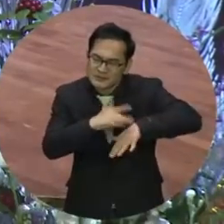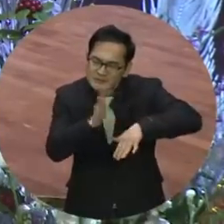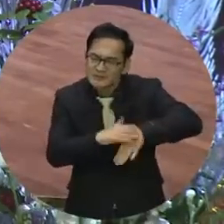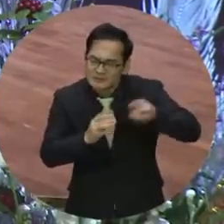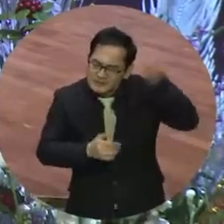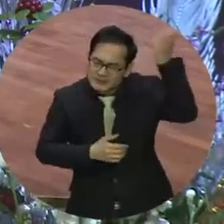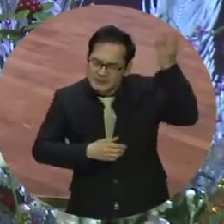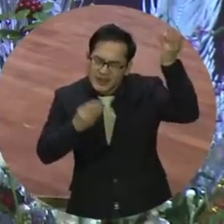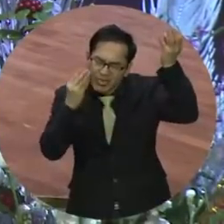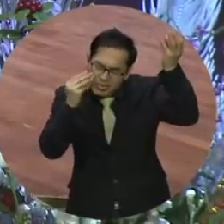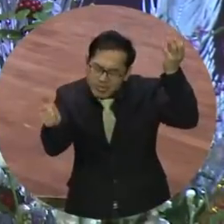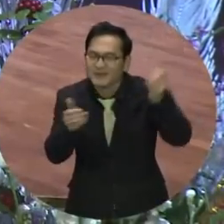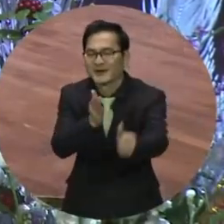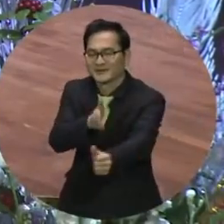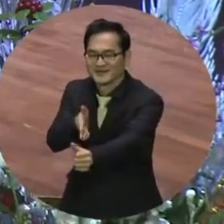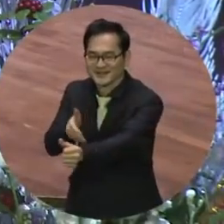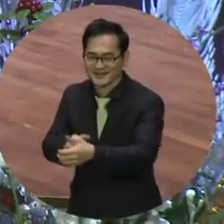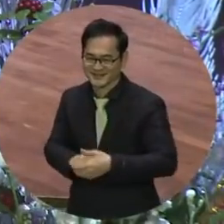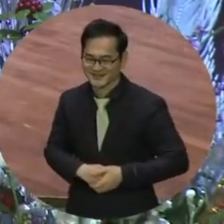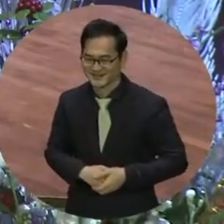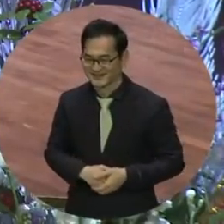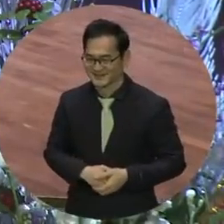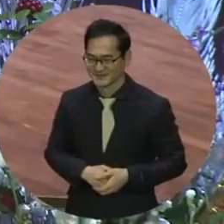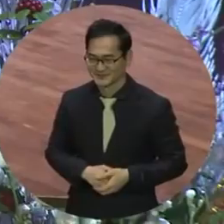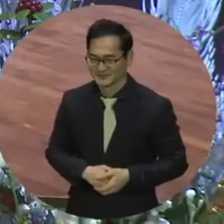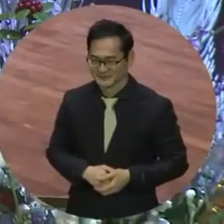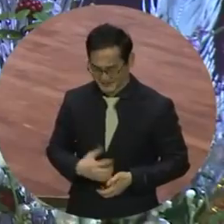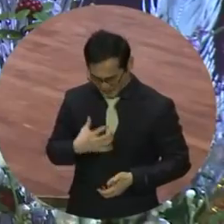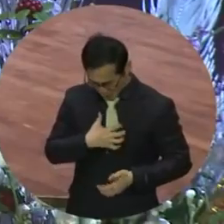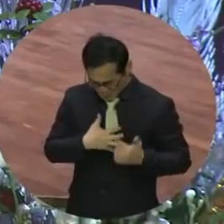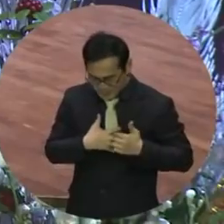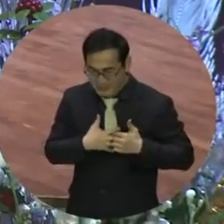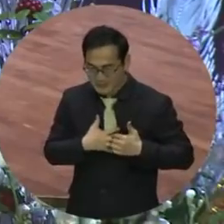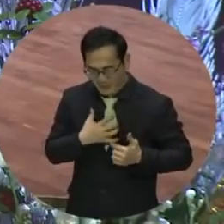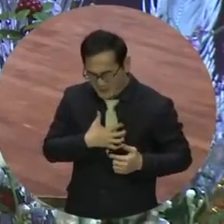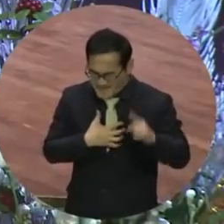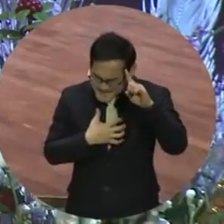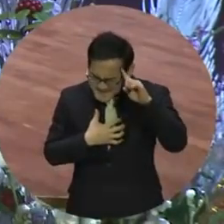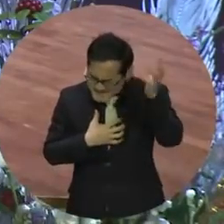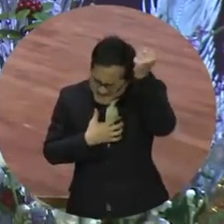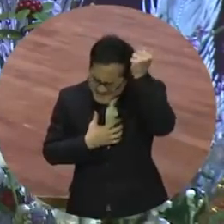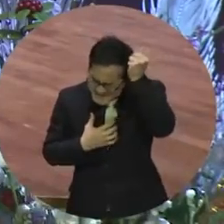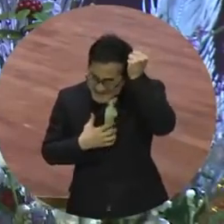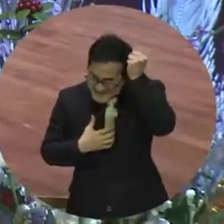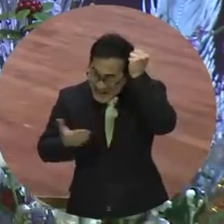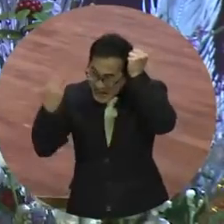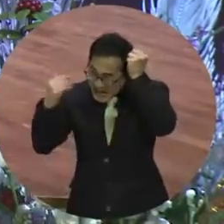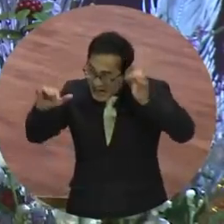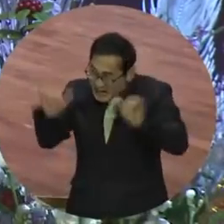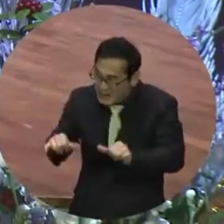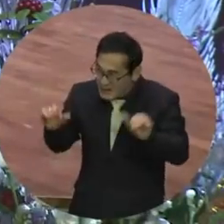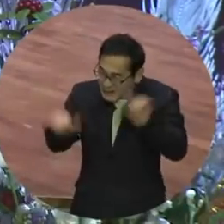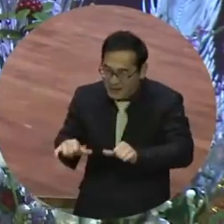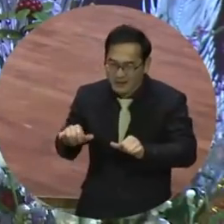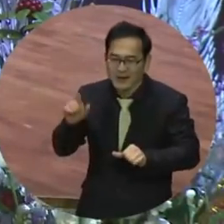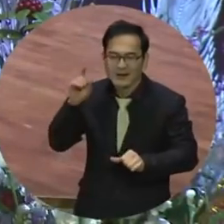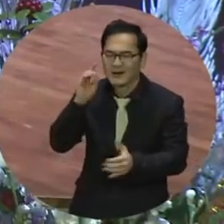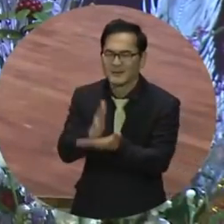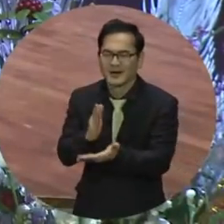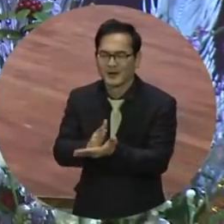망각의 은사. 이거 있어야 돼요. 이 필요합니다. 이 교회라는 데 사람들